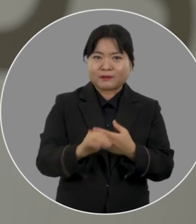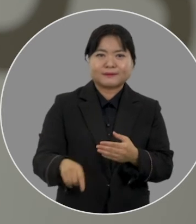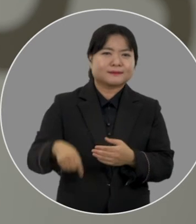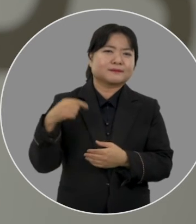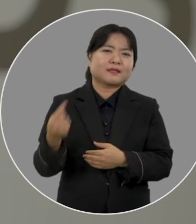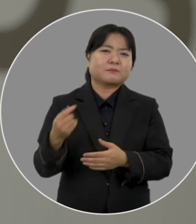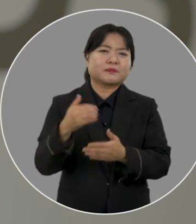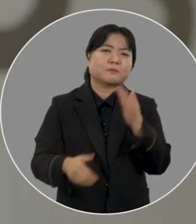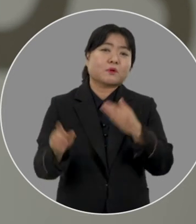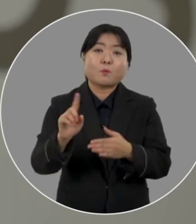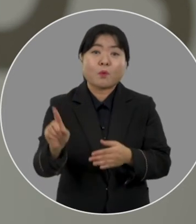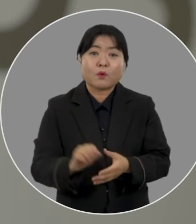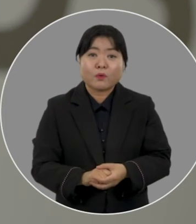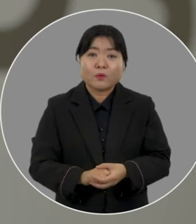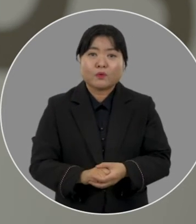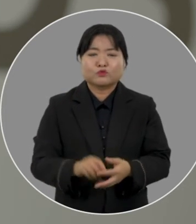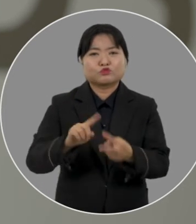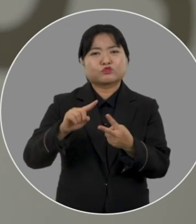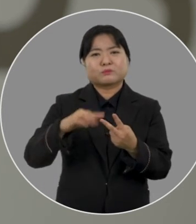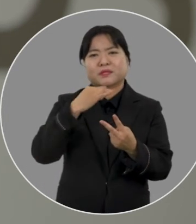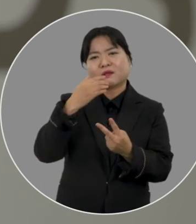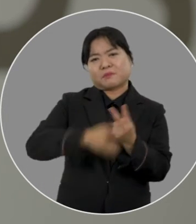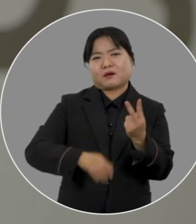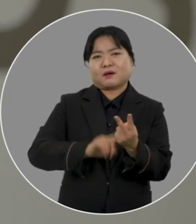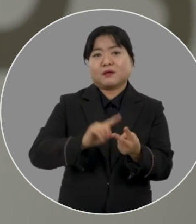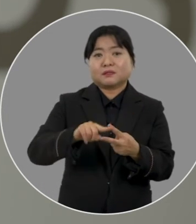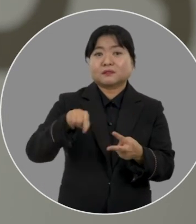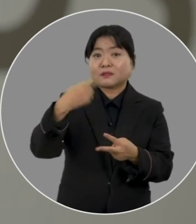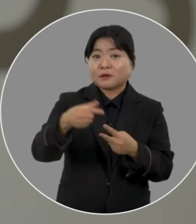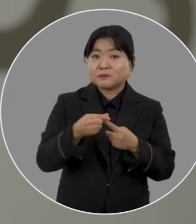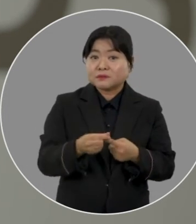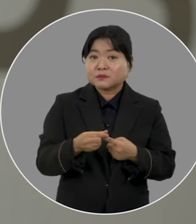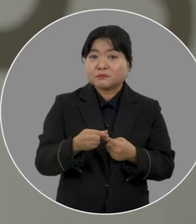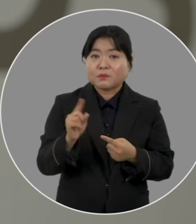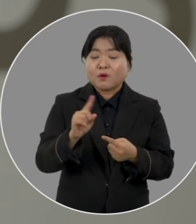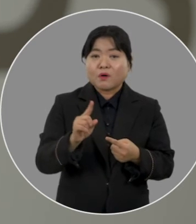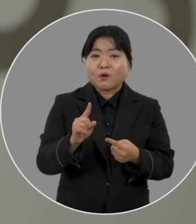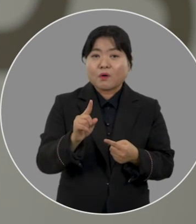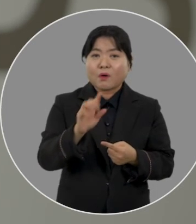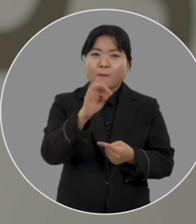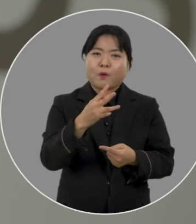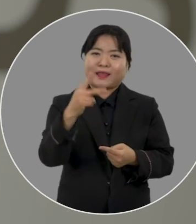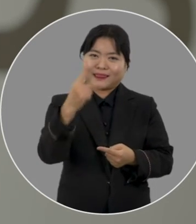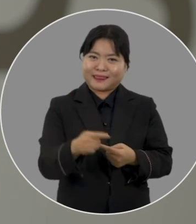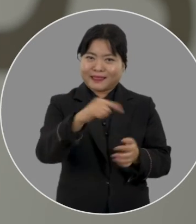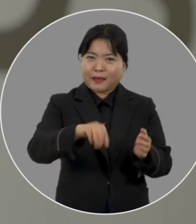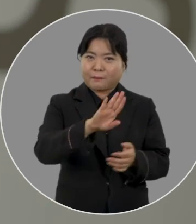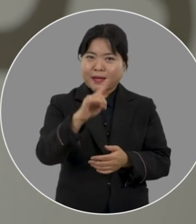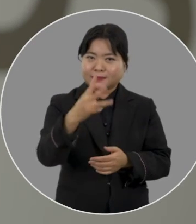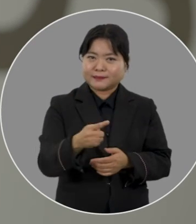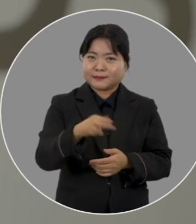다음은 무엇이 남았을까? 둘밖에 안 남아요. 그 다음 단계는 이제 폴란드의